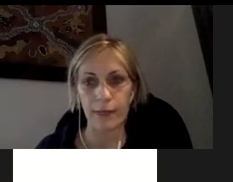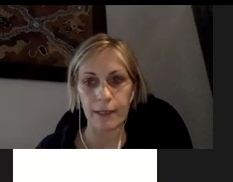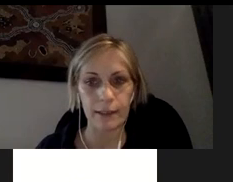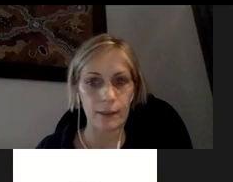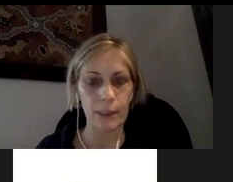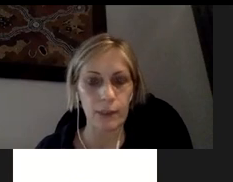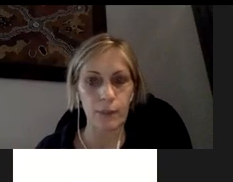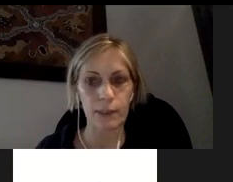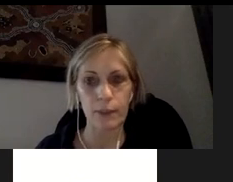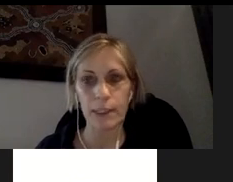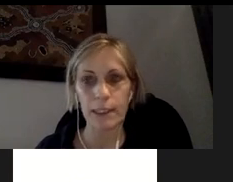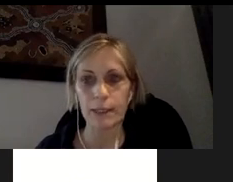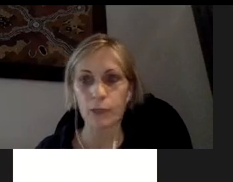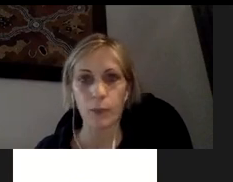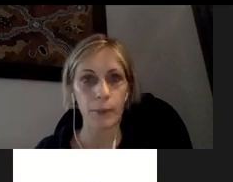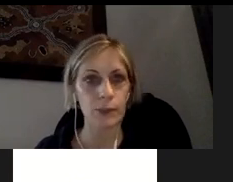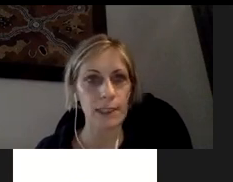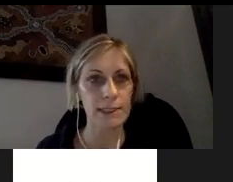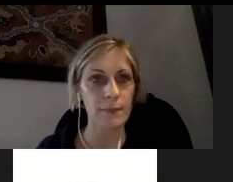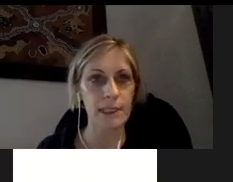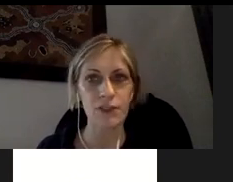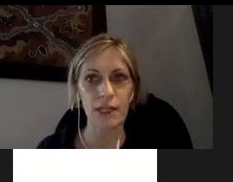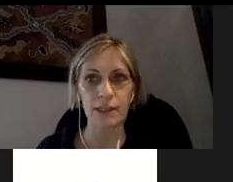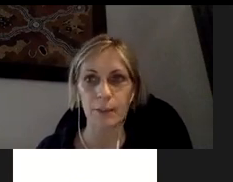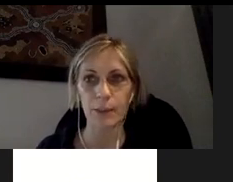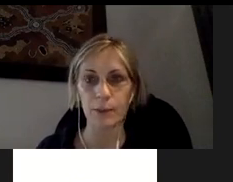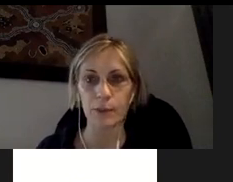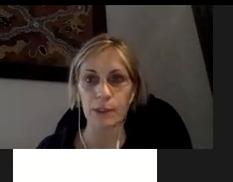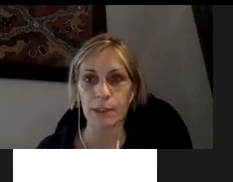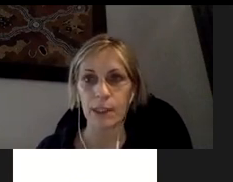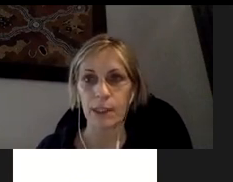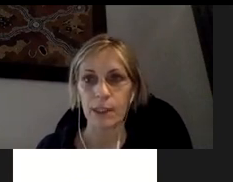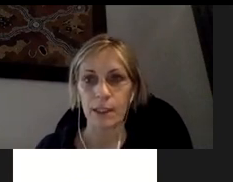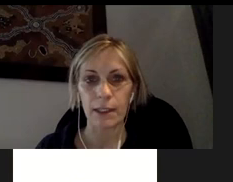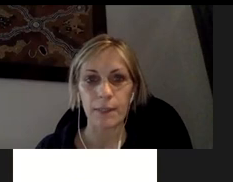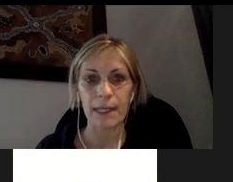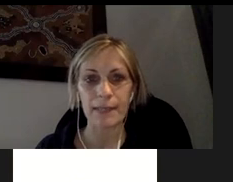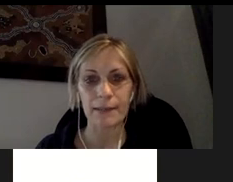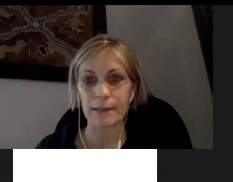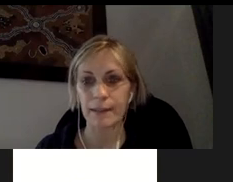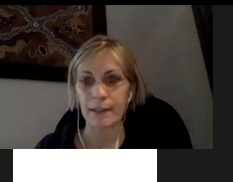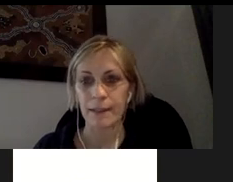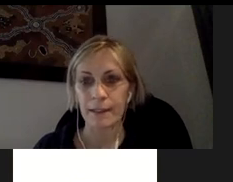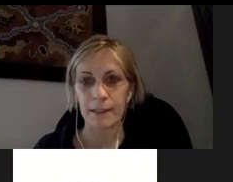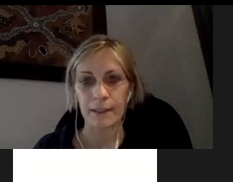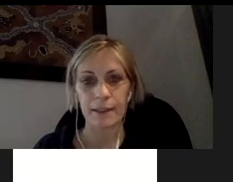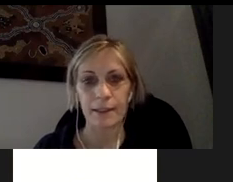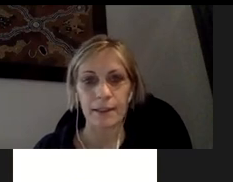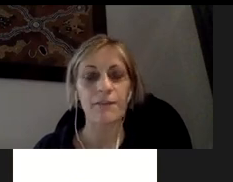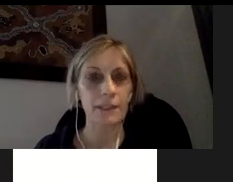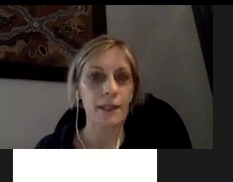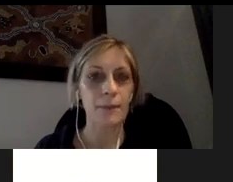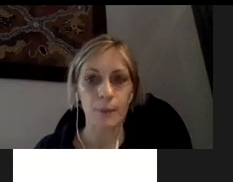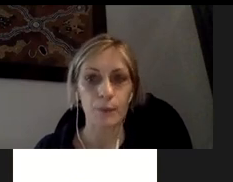fare qualche domanda a qualche relatore può prenotarsi tramite la chat nei pochi minuti rimanenti e